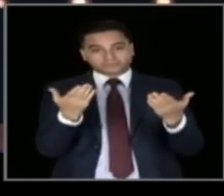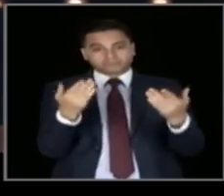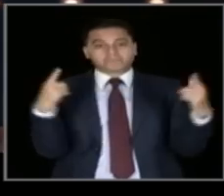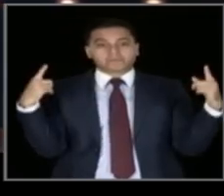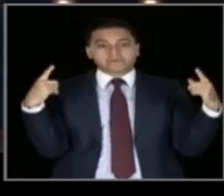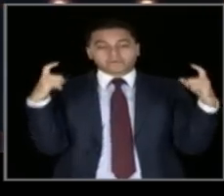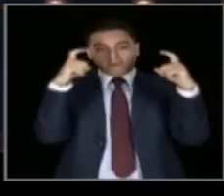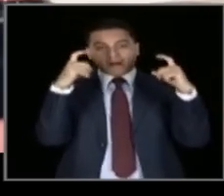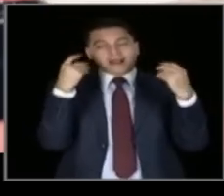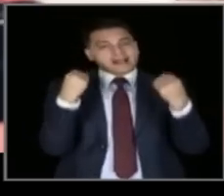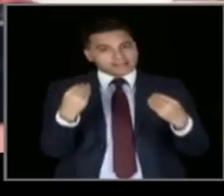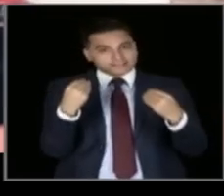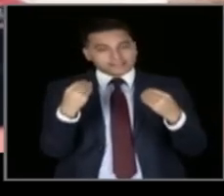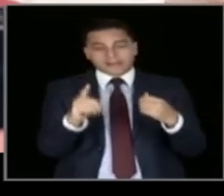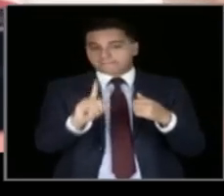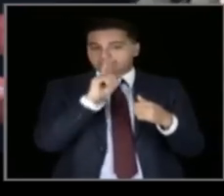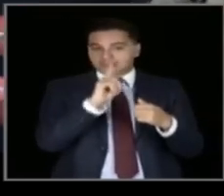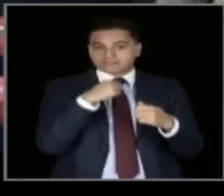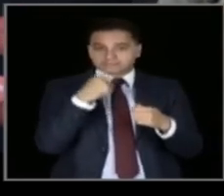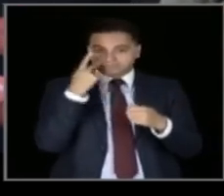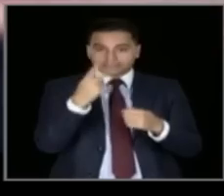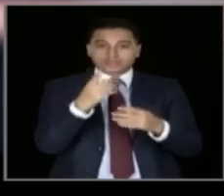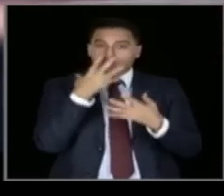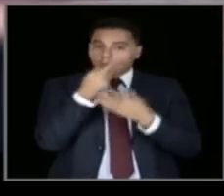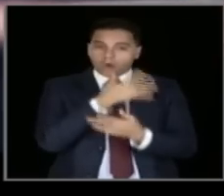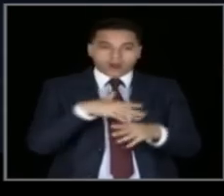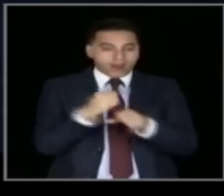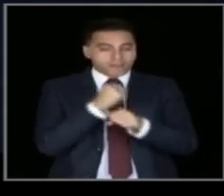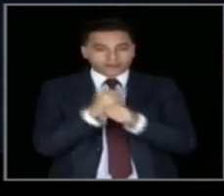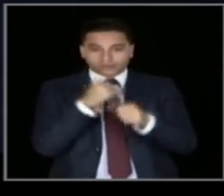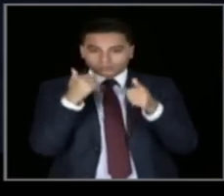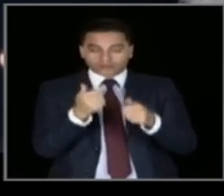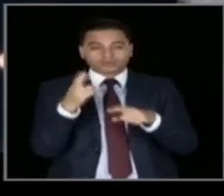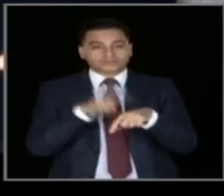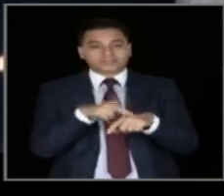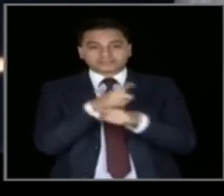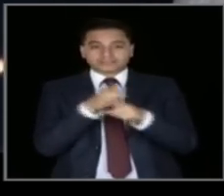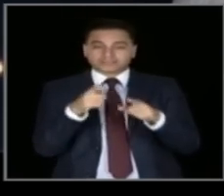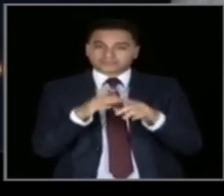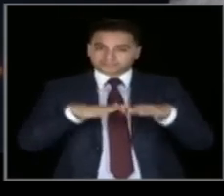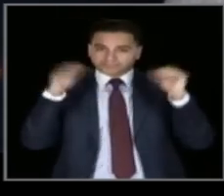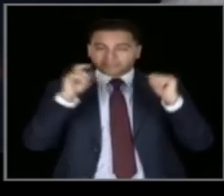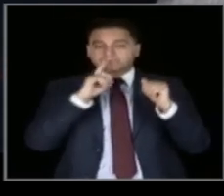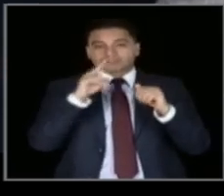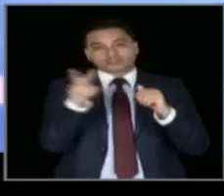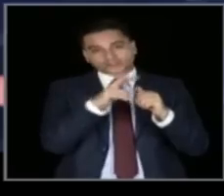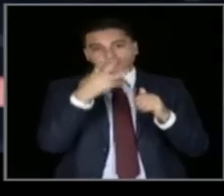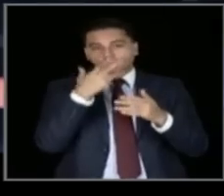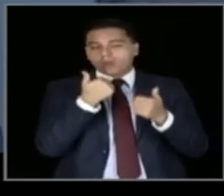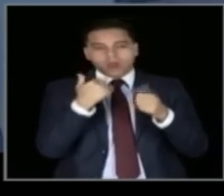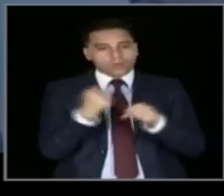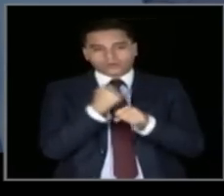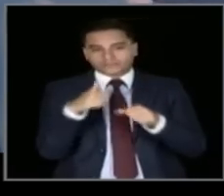المباراة لسه في الملعب ولكن أنا عجبني الروح. الاتنين ودعوا البطولة ولكن الاتنين روحهم حلوة جدا في